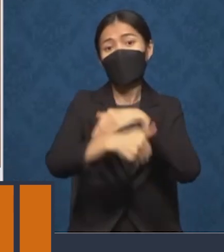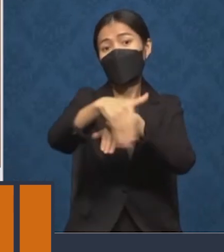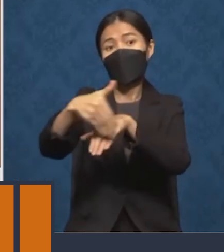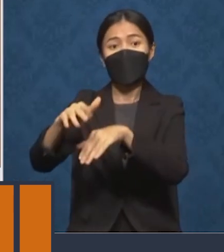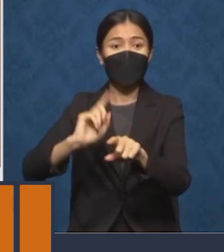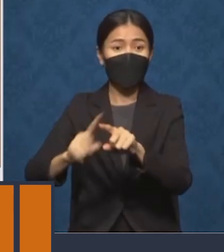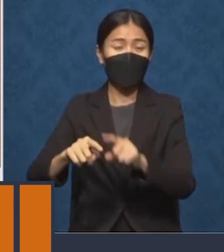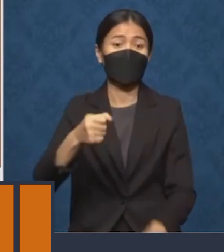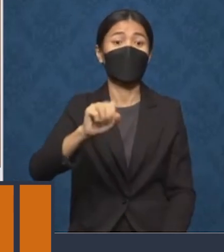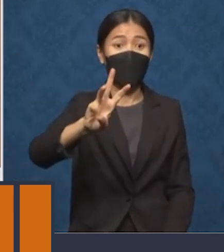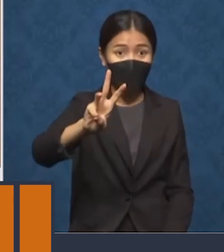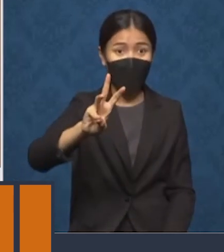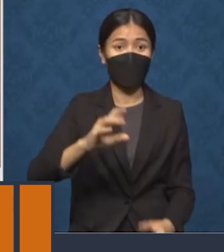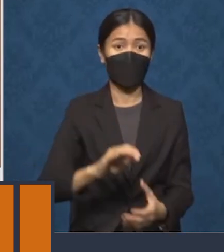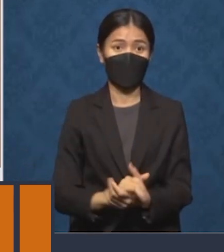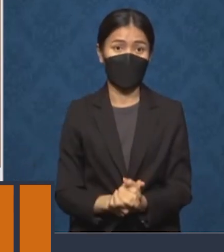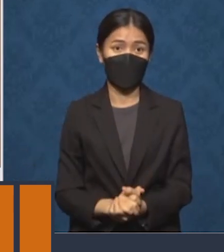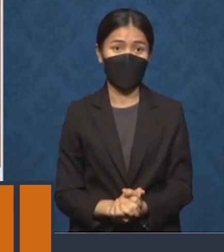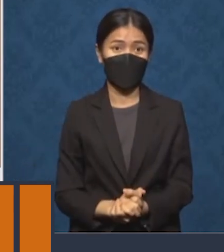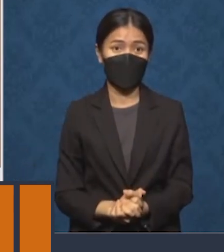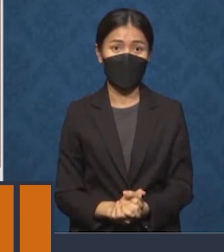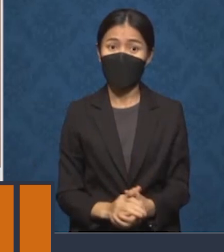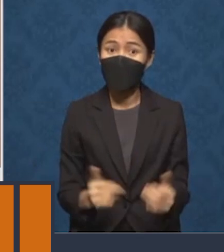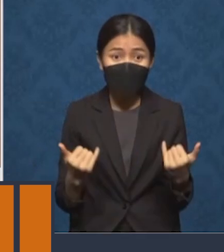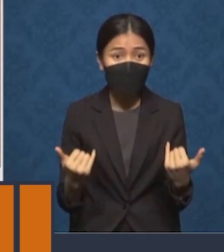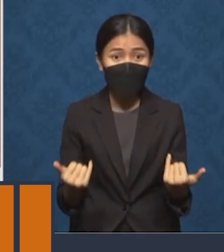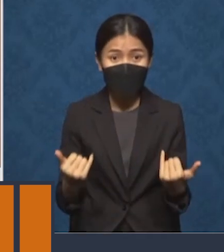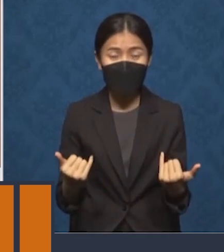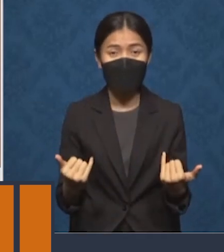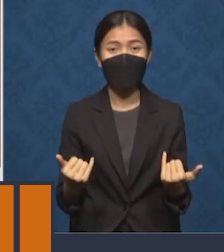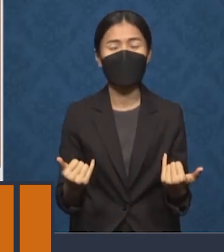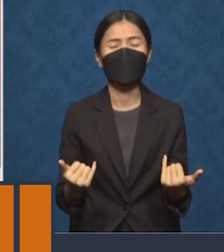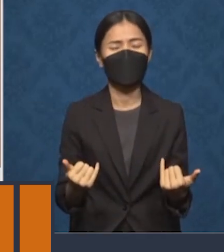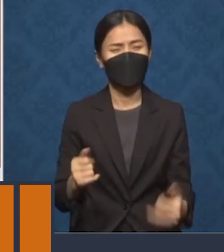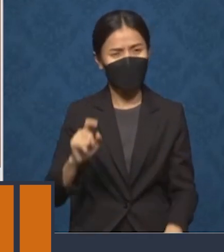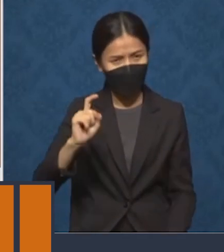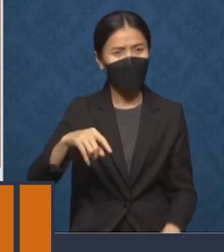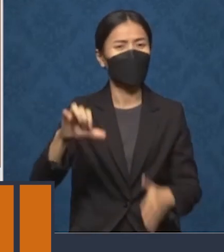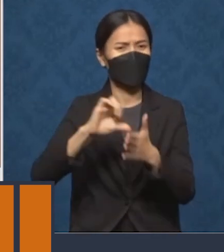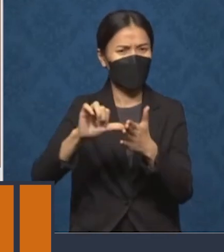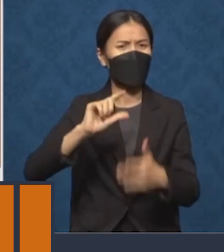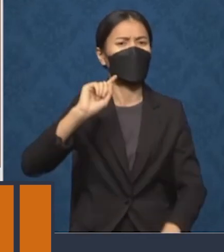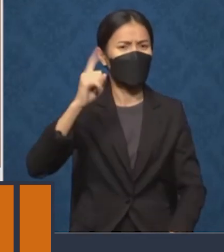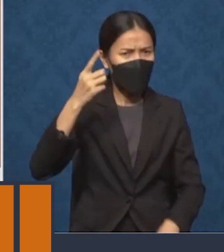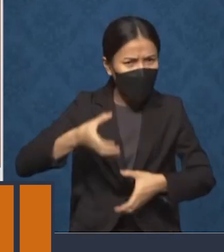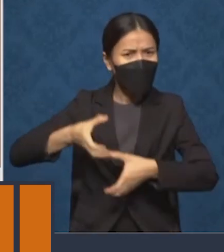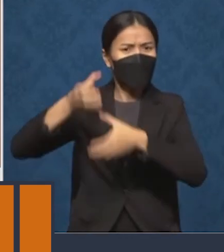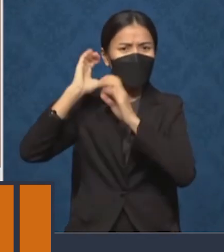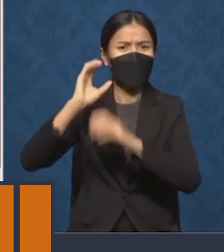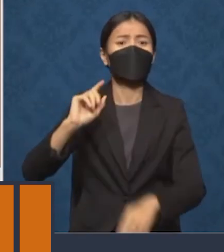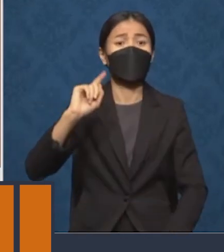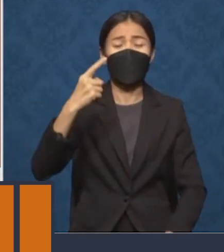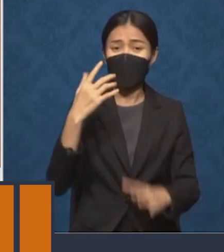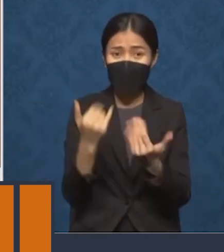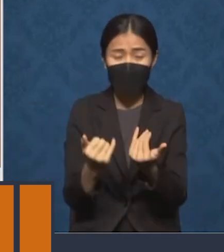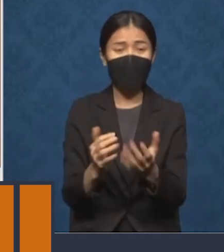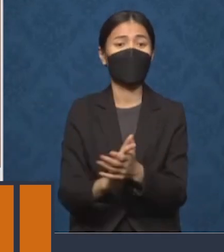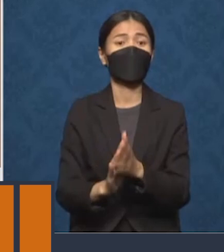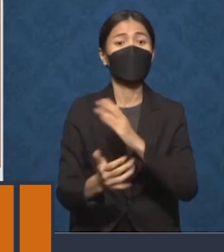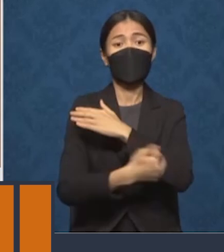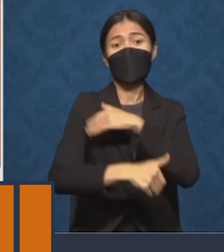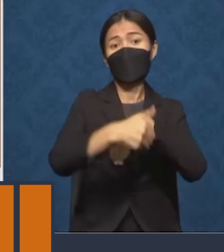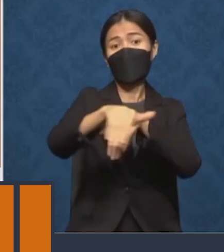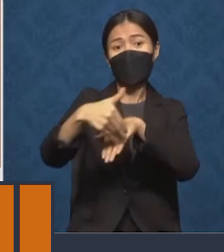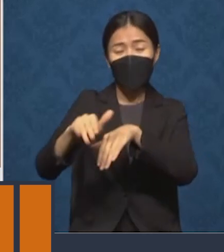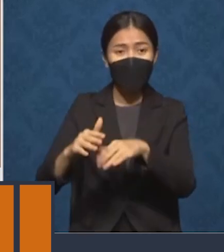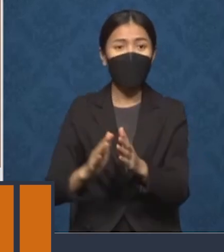งมันถึงเวลาแล้วอย่างที่เราจะต้องมาทบทวนกันอีกครั้งนึงว่าภารกิจในต่างประเทศเหล่านี้ยังมีความจำเป็น